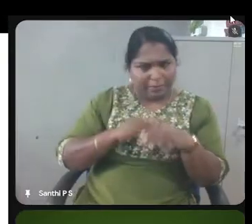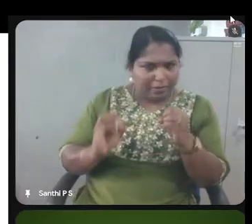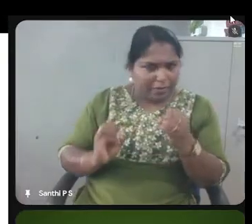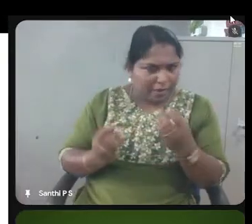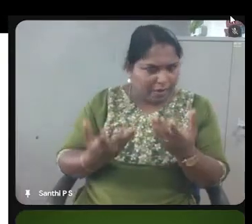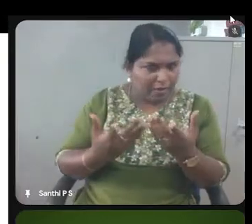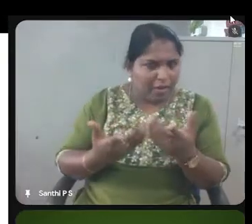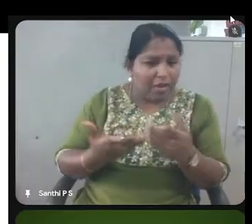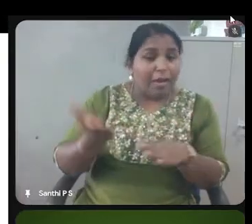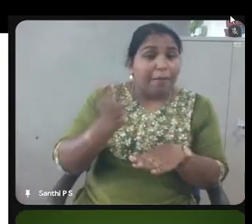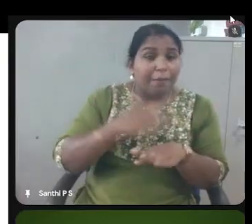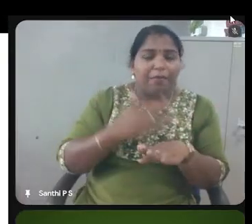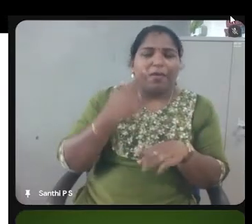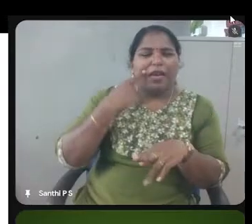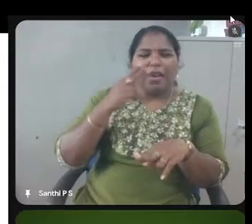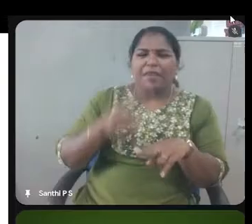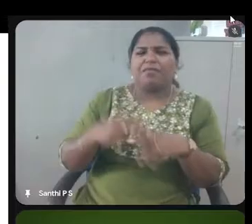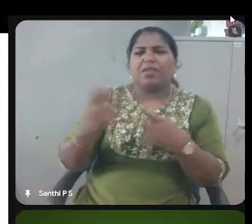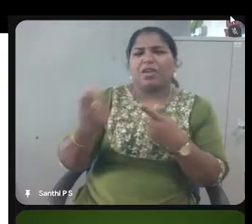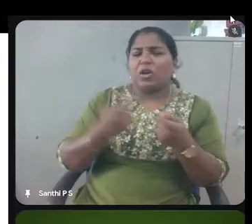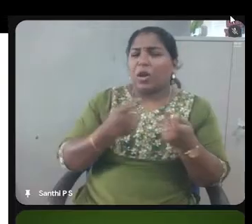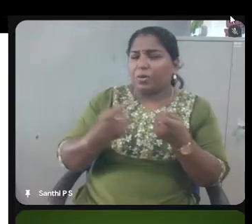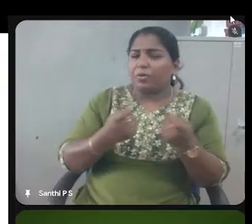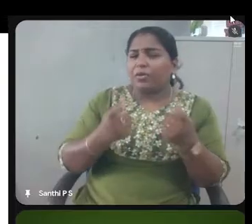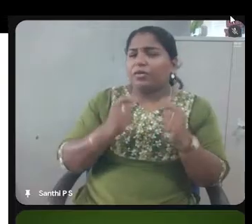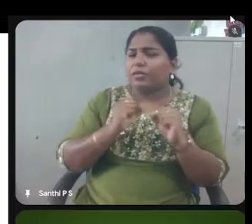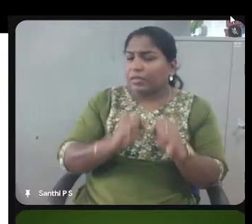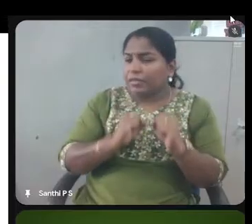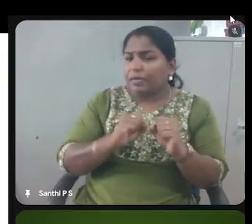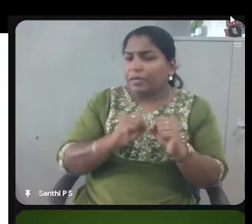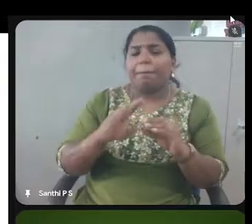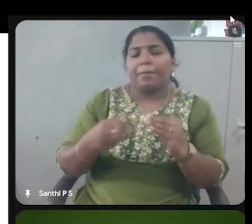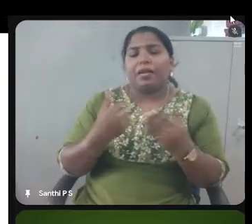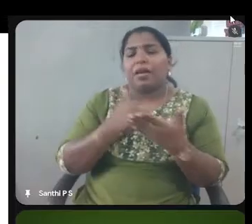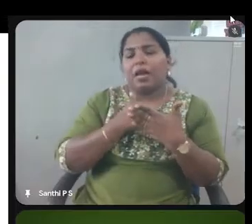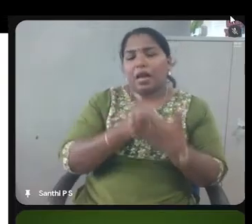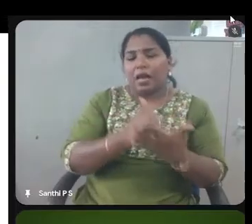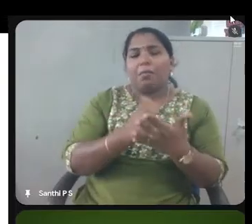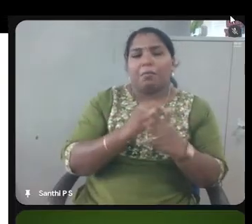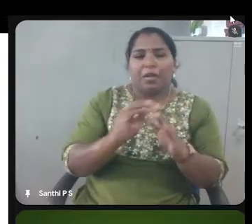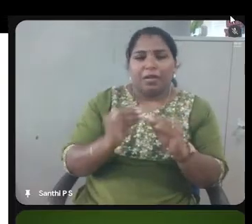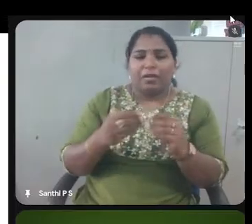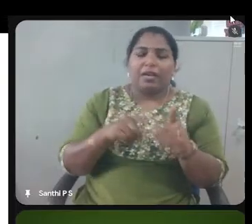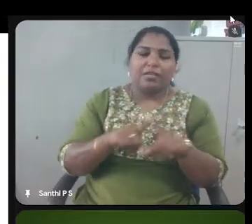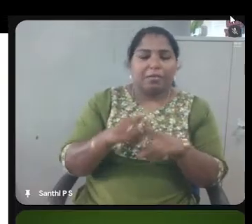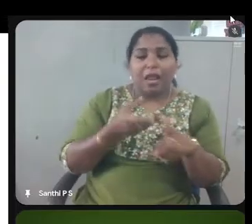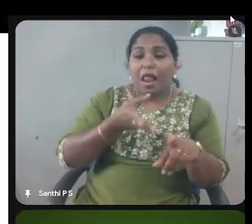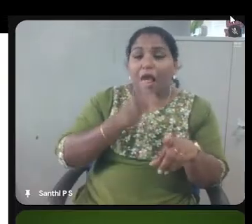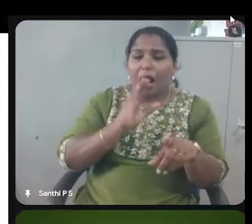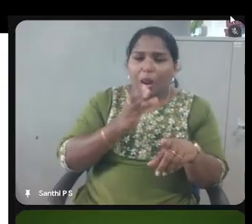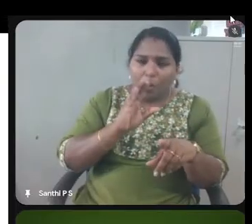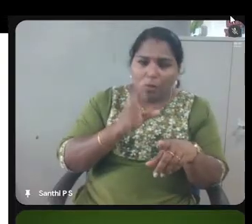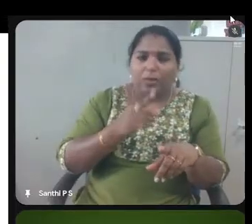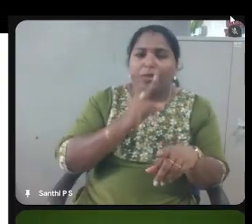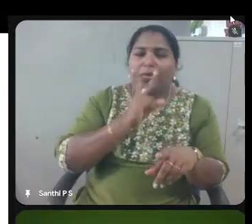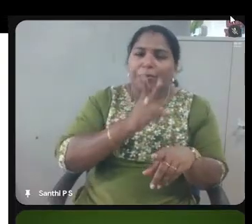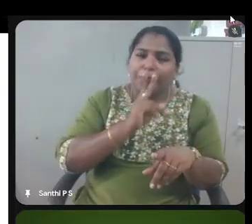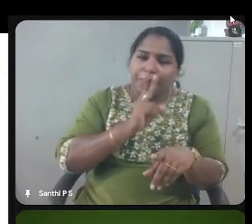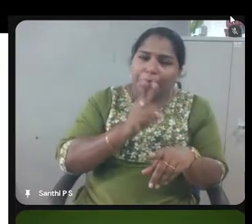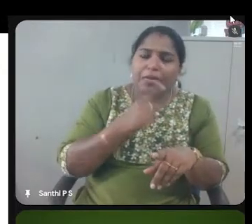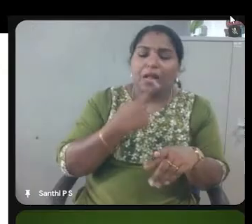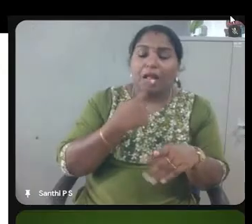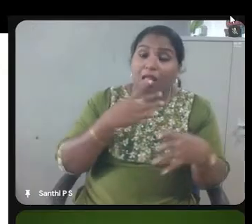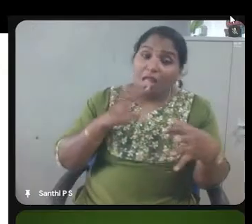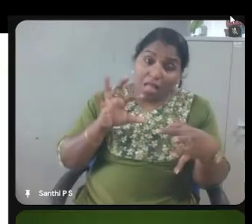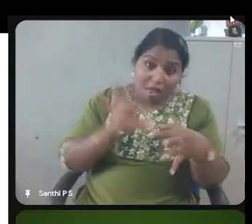ചെയ്യാൻ അറിയത്തില്ലെങ്കിൽ നിങ്ങൾ സഹായം തേടണം. ഇപ്പം നമുക്ക് ആൽക്കഹോളോ അല്ലെങ്കിൽ സിഗരറ്റ് സ്മോക്കിംഗ് വരുന്ന അഡിക്ഷന്